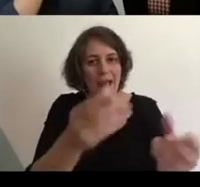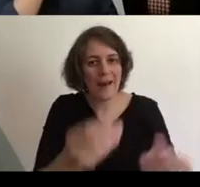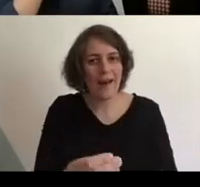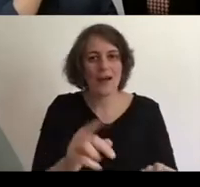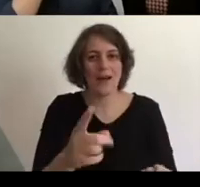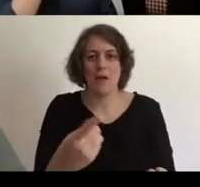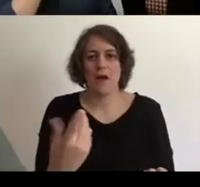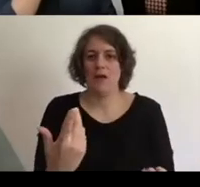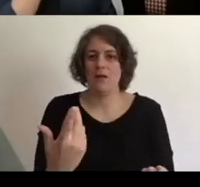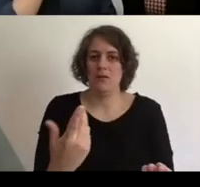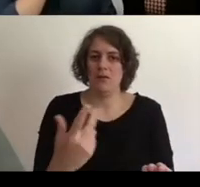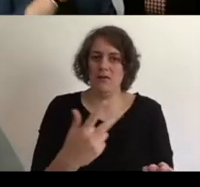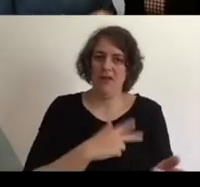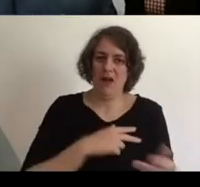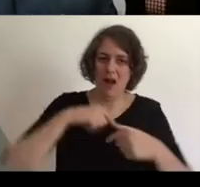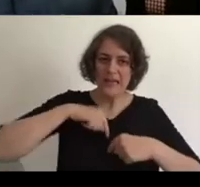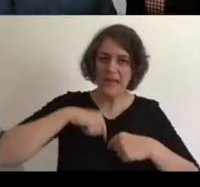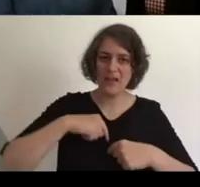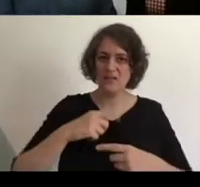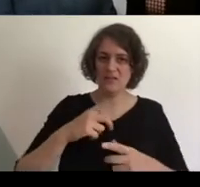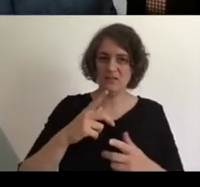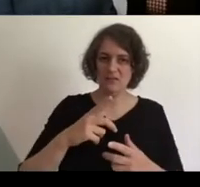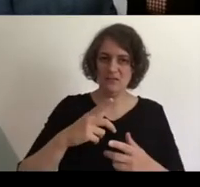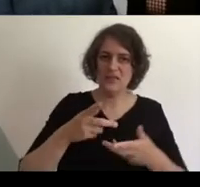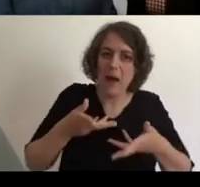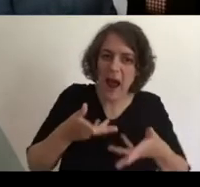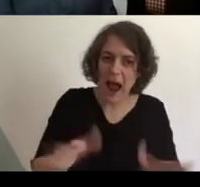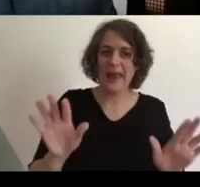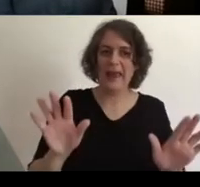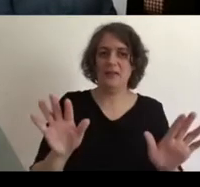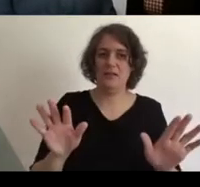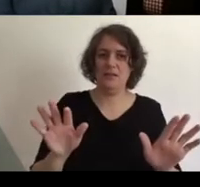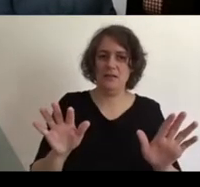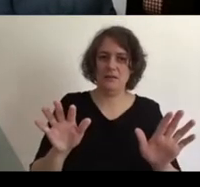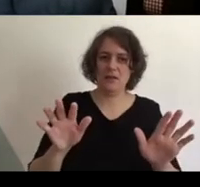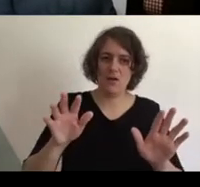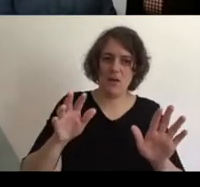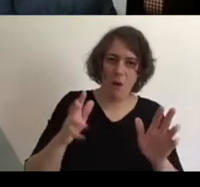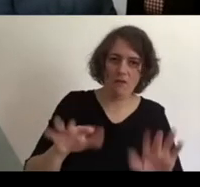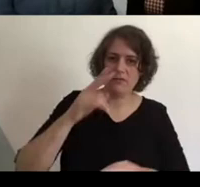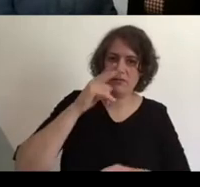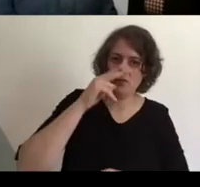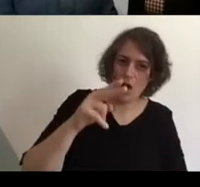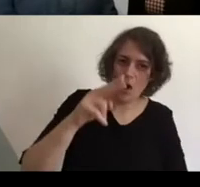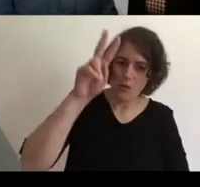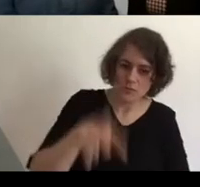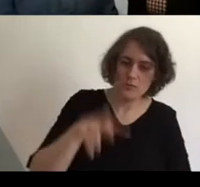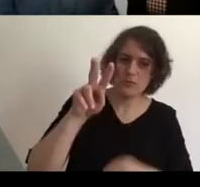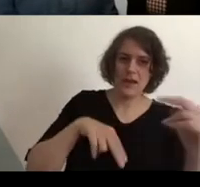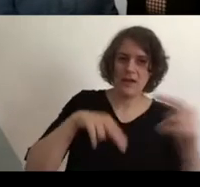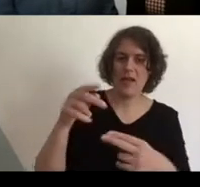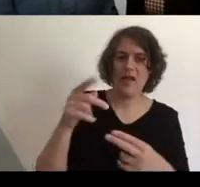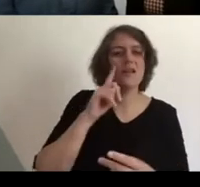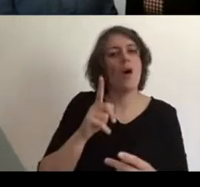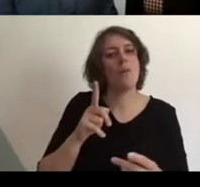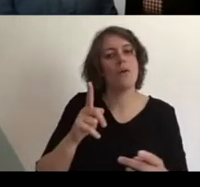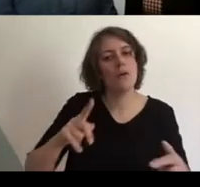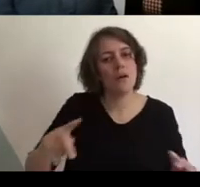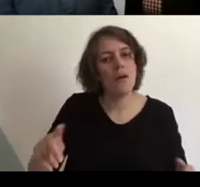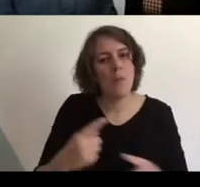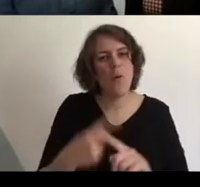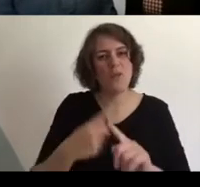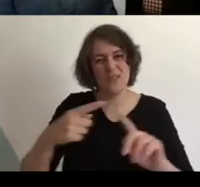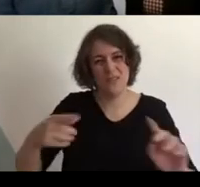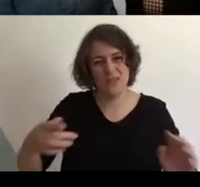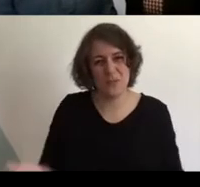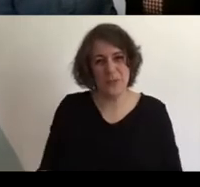Ich glaube, dass das tatsächlich nicht förderlich ist für die Menschen mit Behinderung, weil man dann doch noch